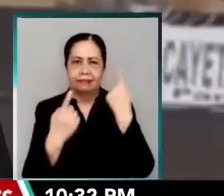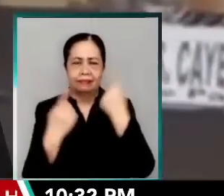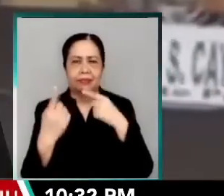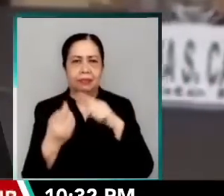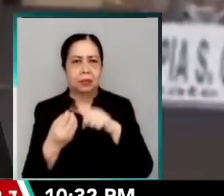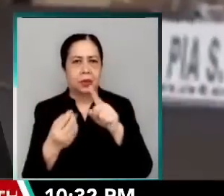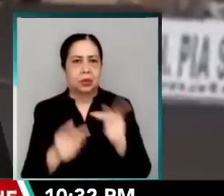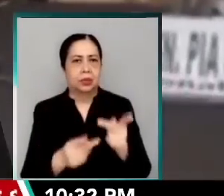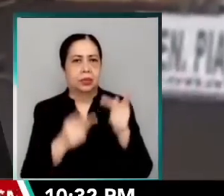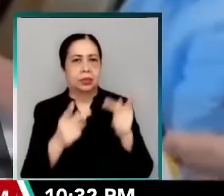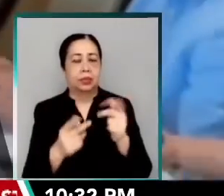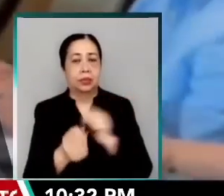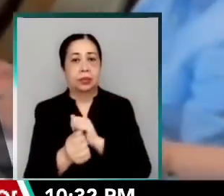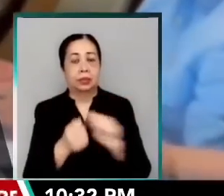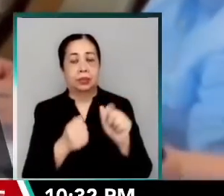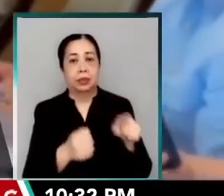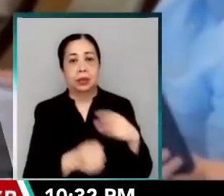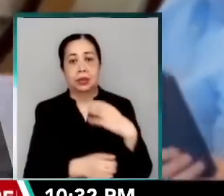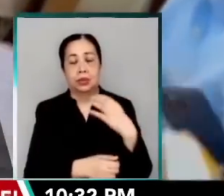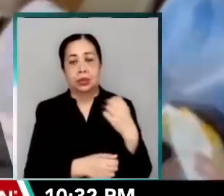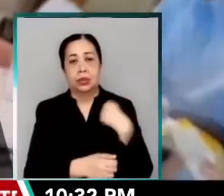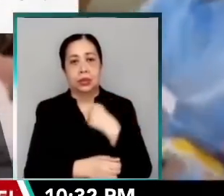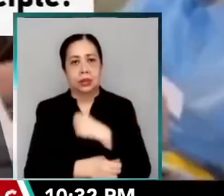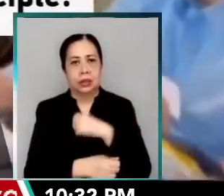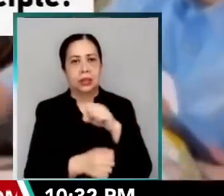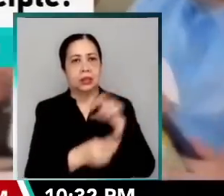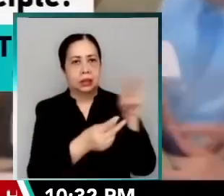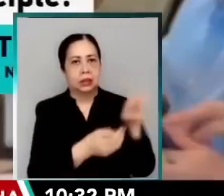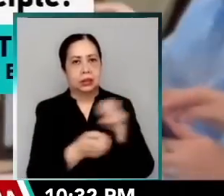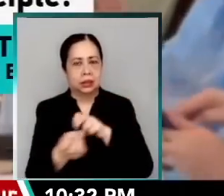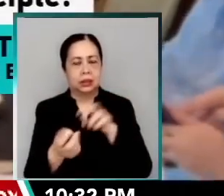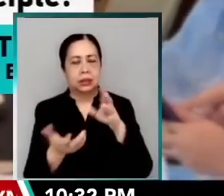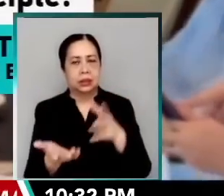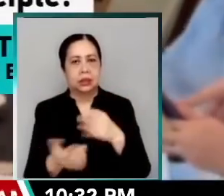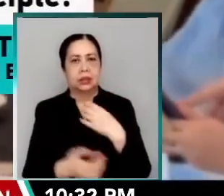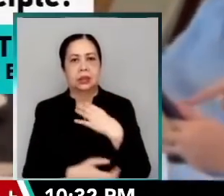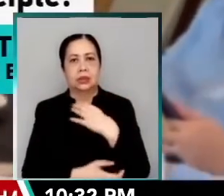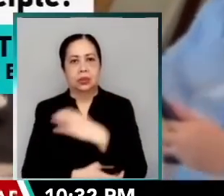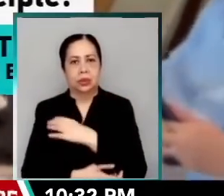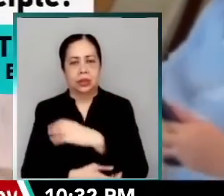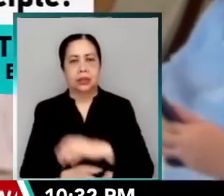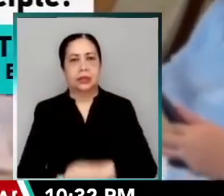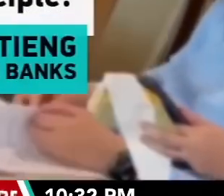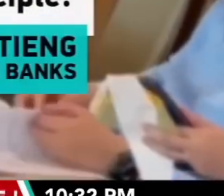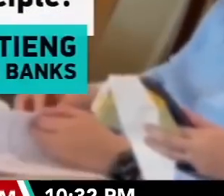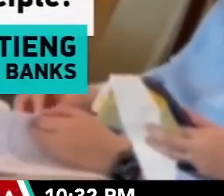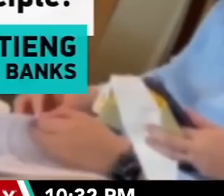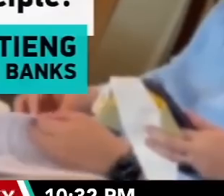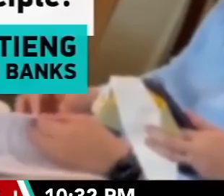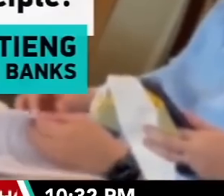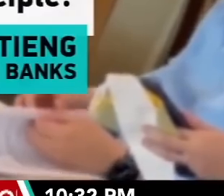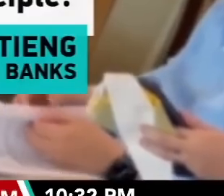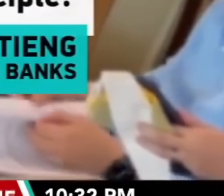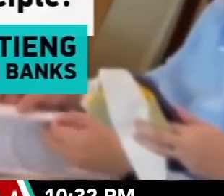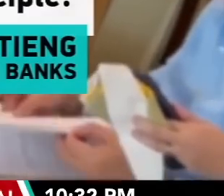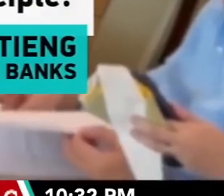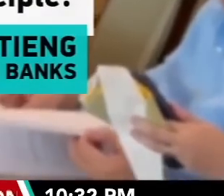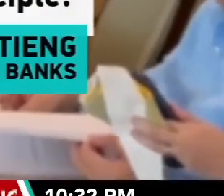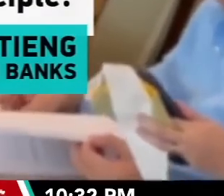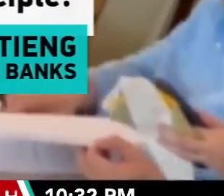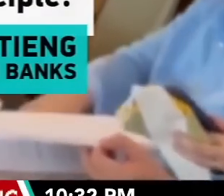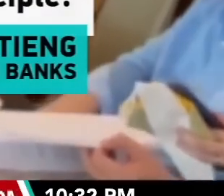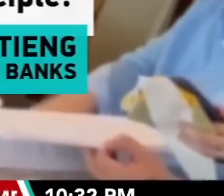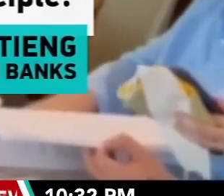Ang ipinasang bersyon ng Senado, siya ring inadopt ng Kamara. Congress panel, we accept the Senate version.